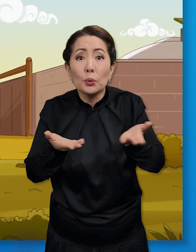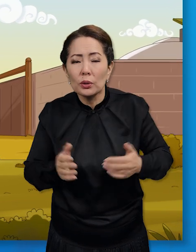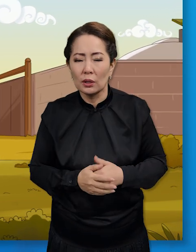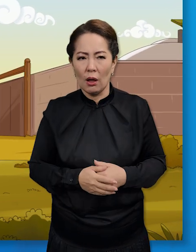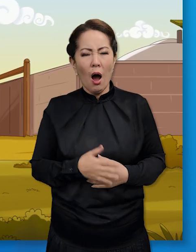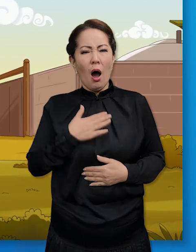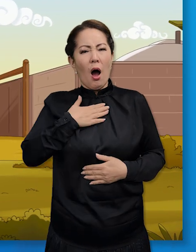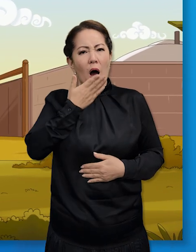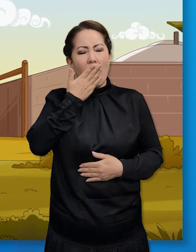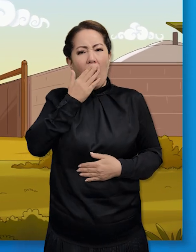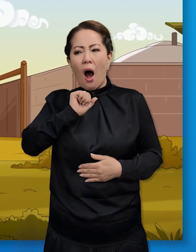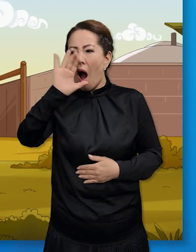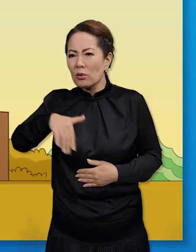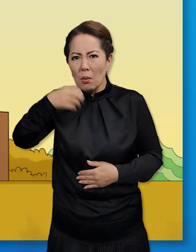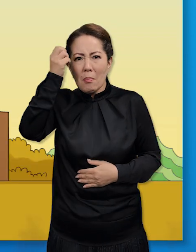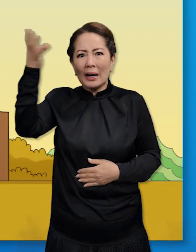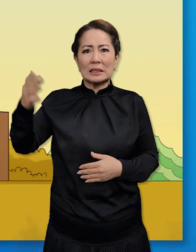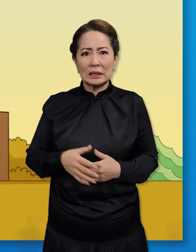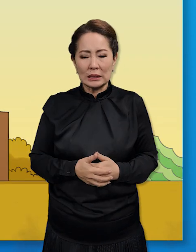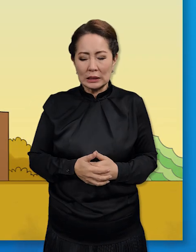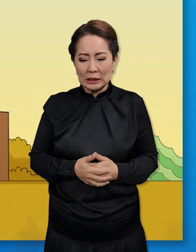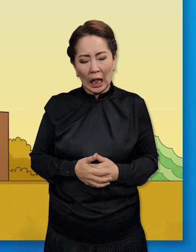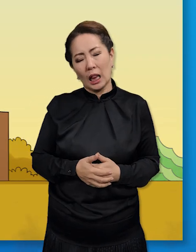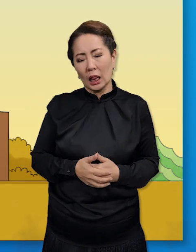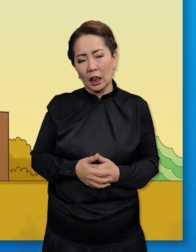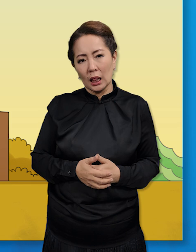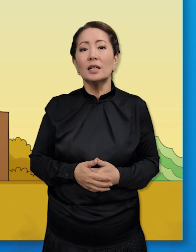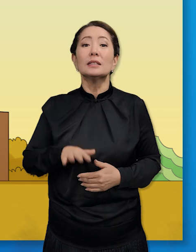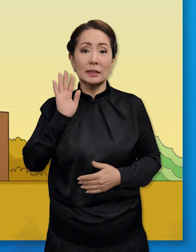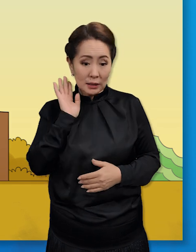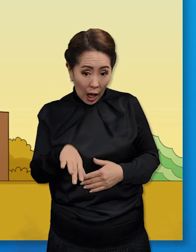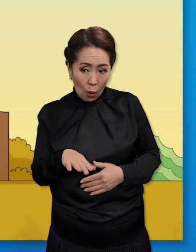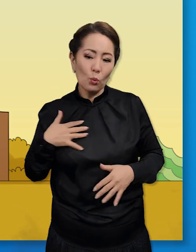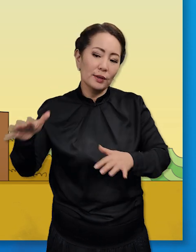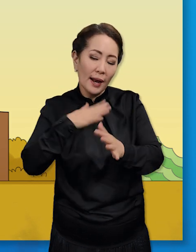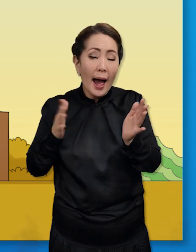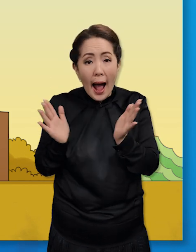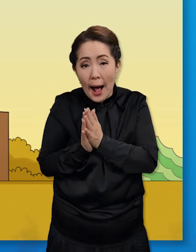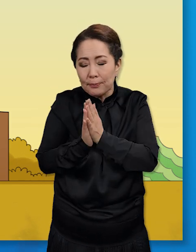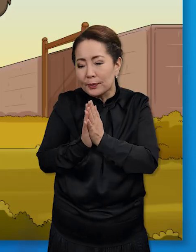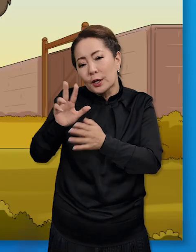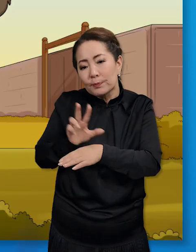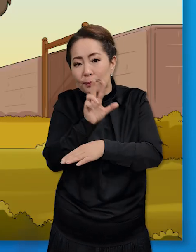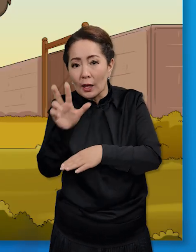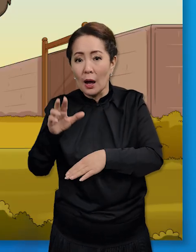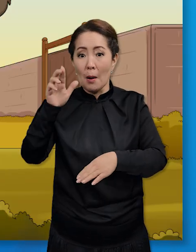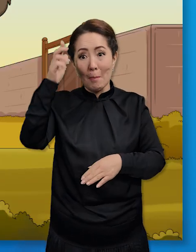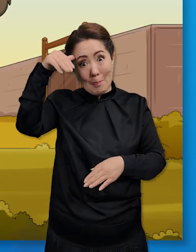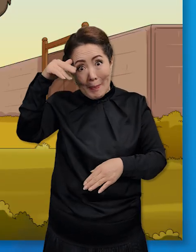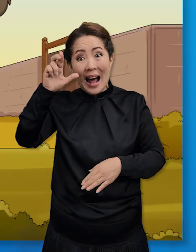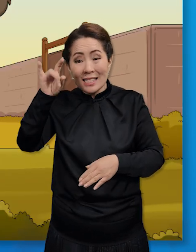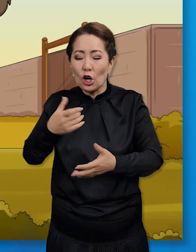те. Ямар үлгэр гисэн бэ? Оо, би асууха мартчихсан байх штэ. За